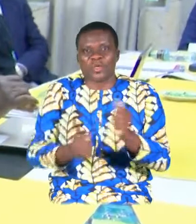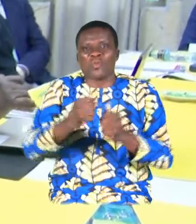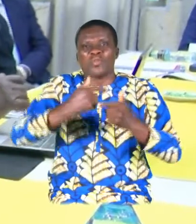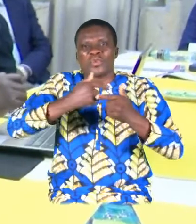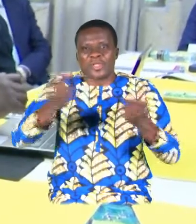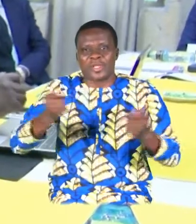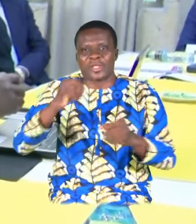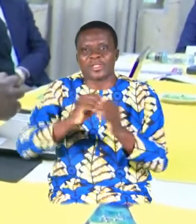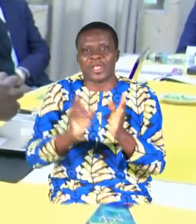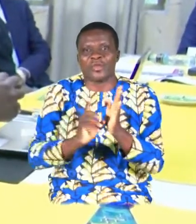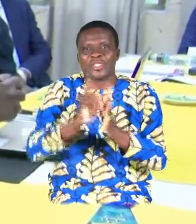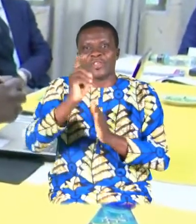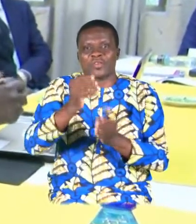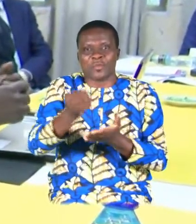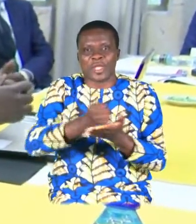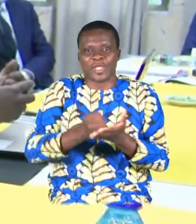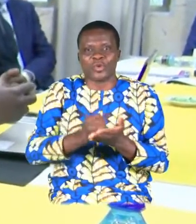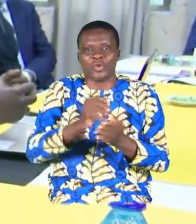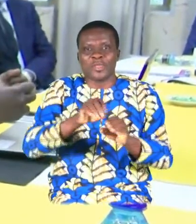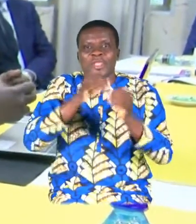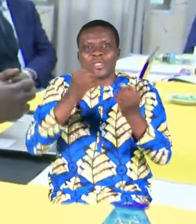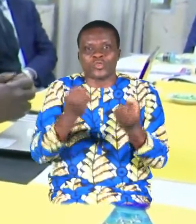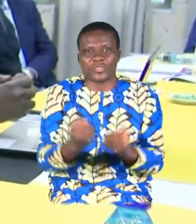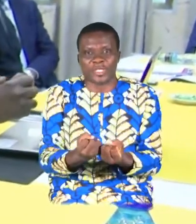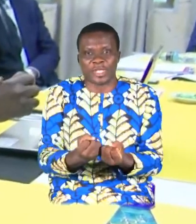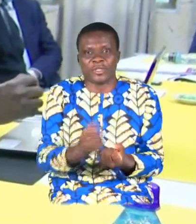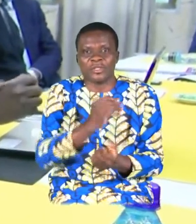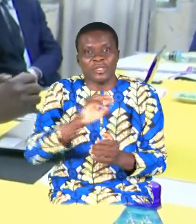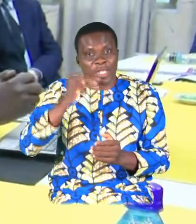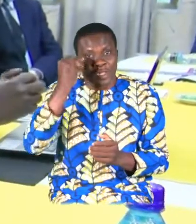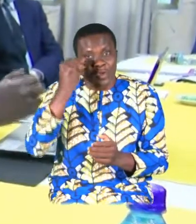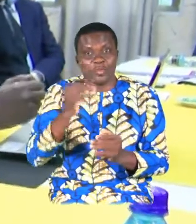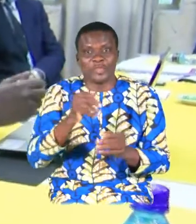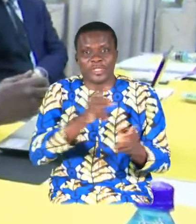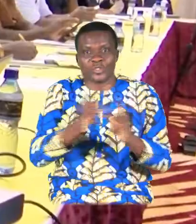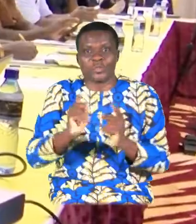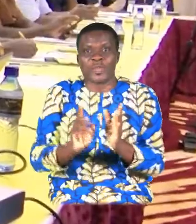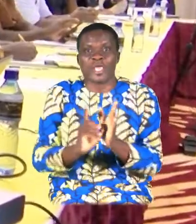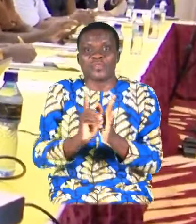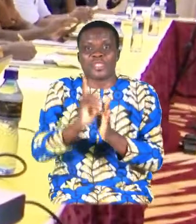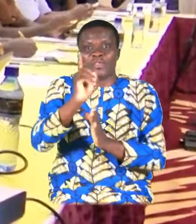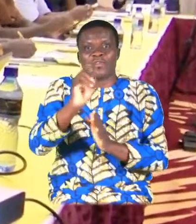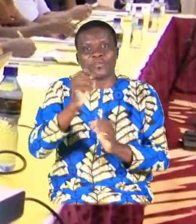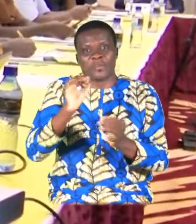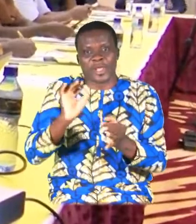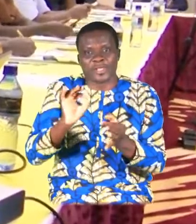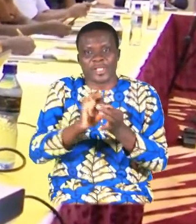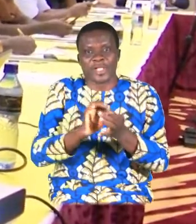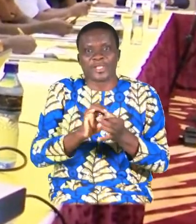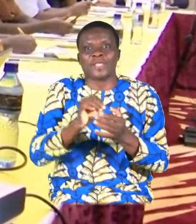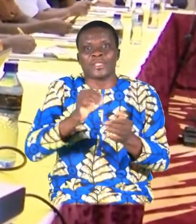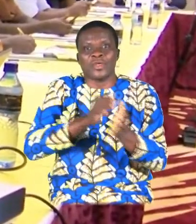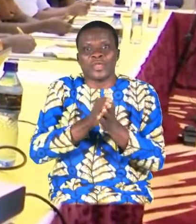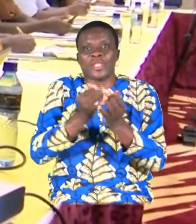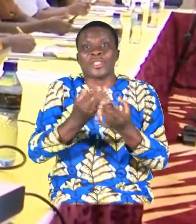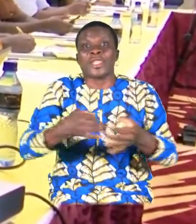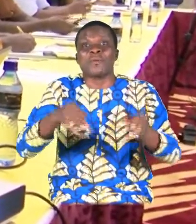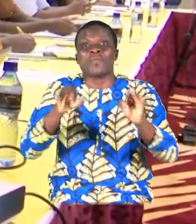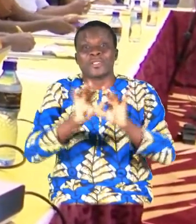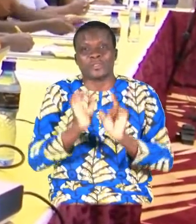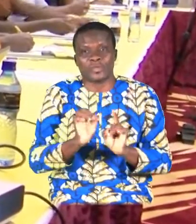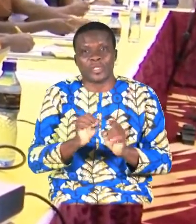grande dans le développement économique et social. Et le ministre du Plan et du Développement y attache un intérêt